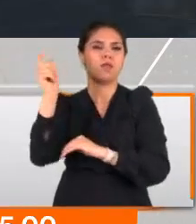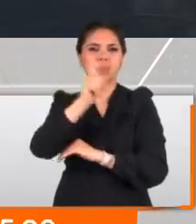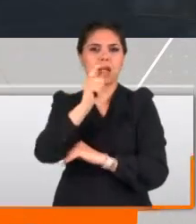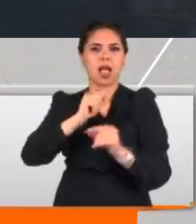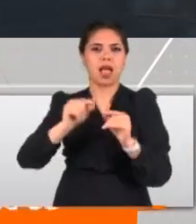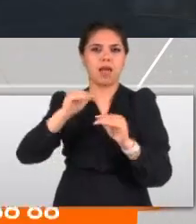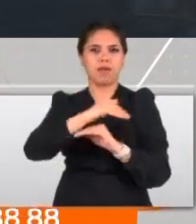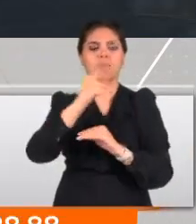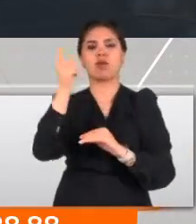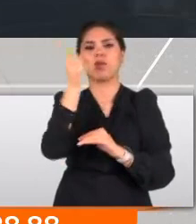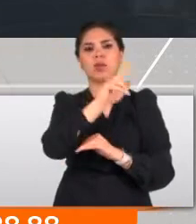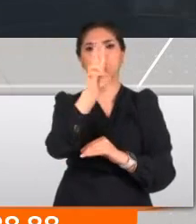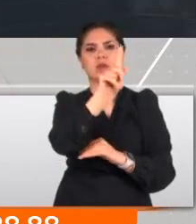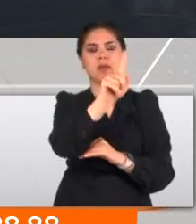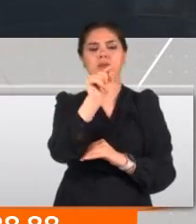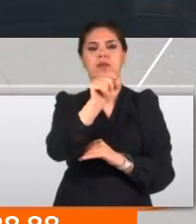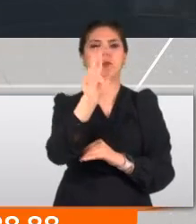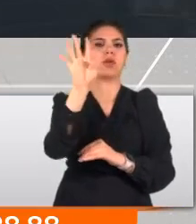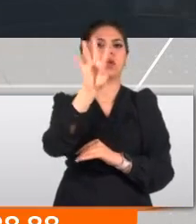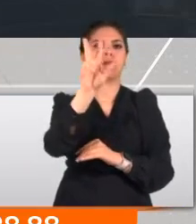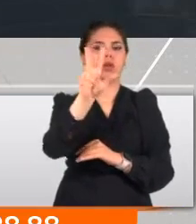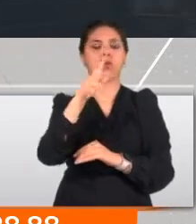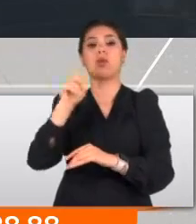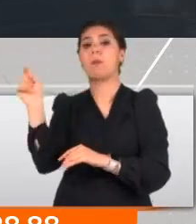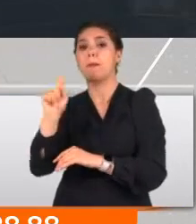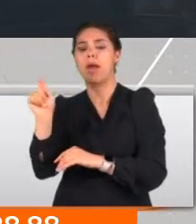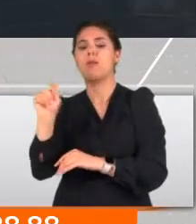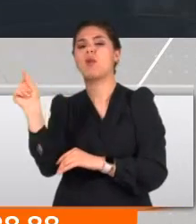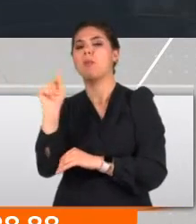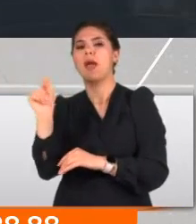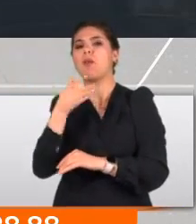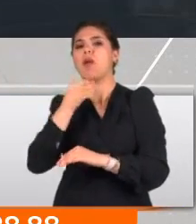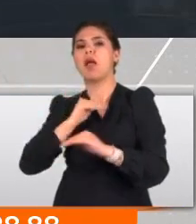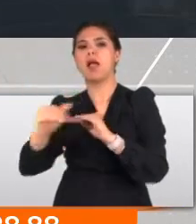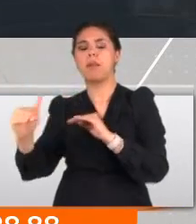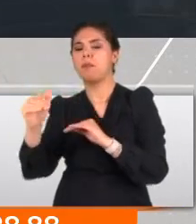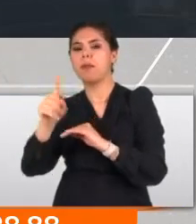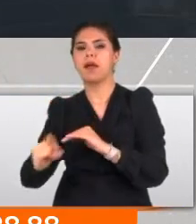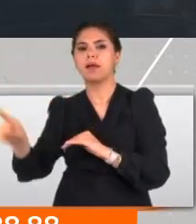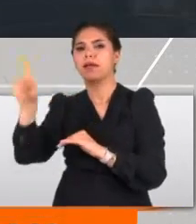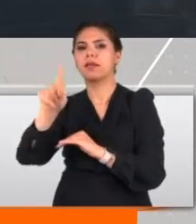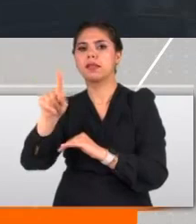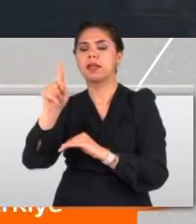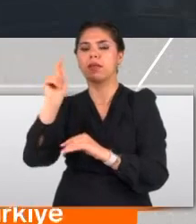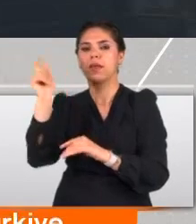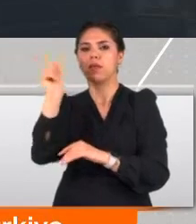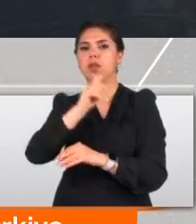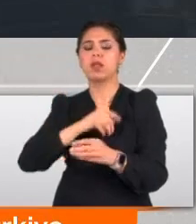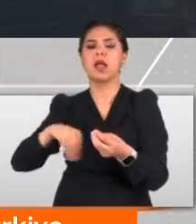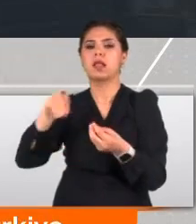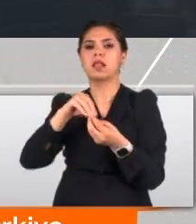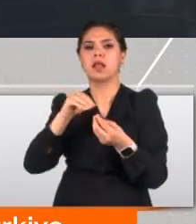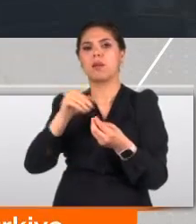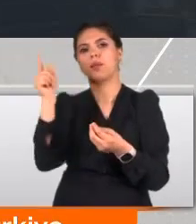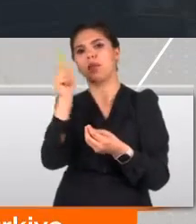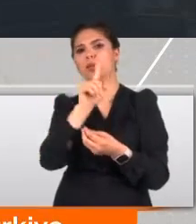enflasyon artışı %21.43, memurlar ve memur emeklilerinin Temmuz artışı ise toplu sözleşmeyle birlikte